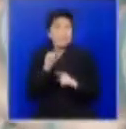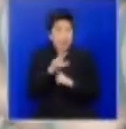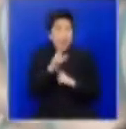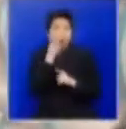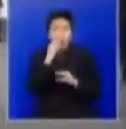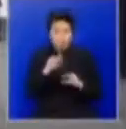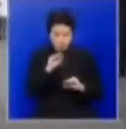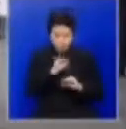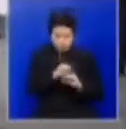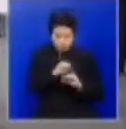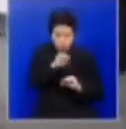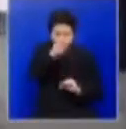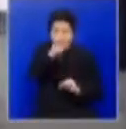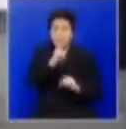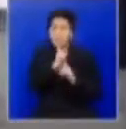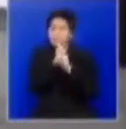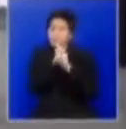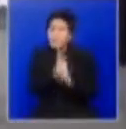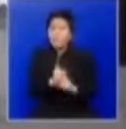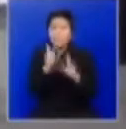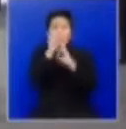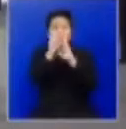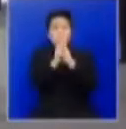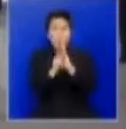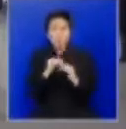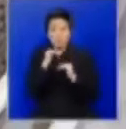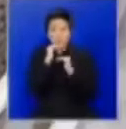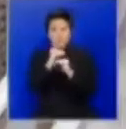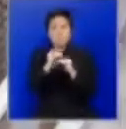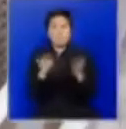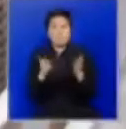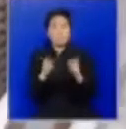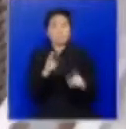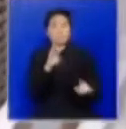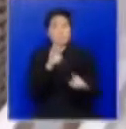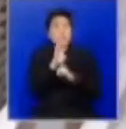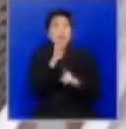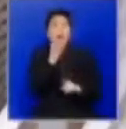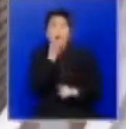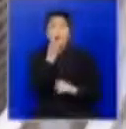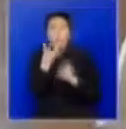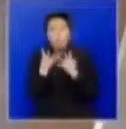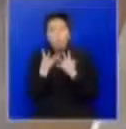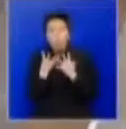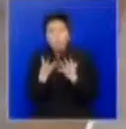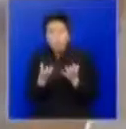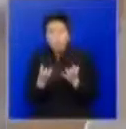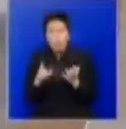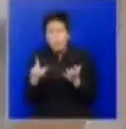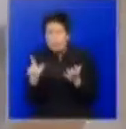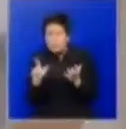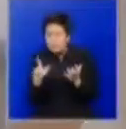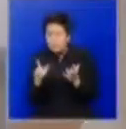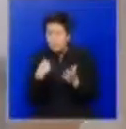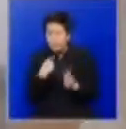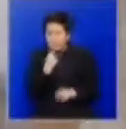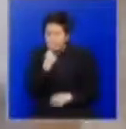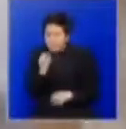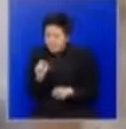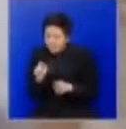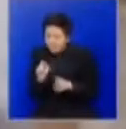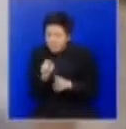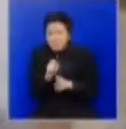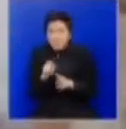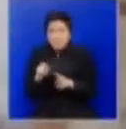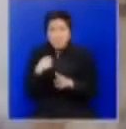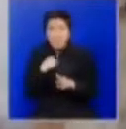างกองข้าวไม่เป็นไปตามหลักเกณฑ์ที่กระทรวงพาณิชย์กำหนด 4ข้าวเสื่อมคุณภาพเช่นข้าวมีสีเหลืองมีมอดมีข้าวช